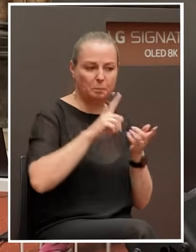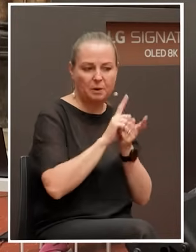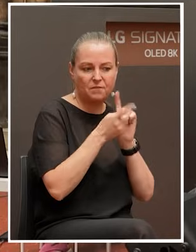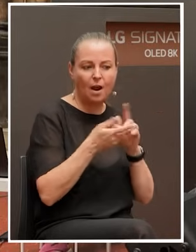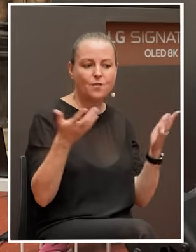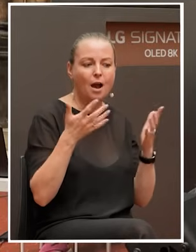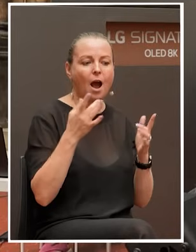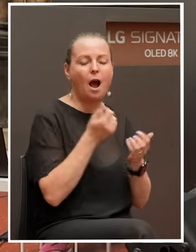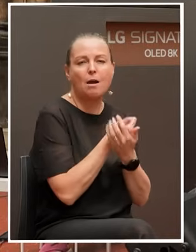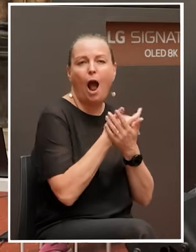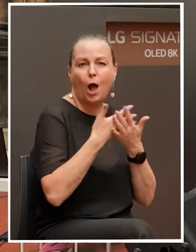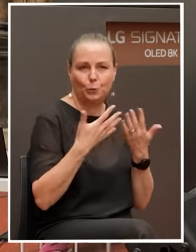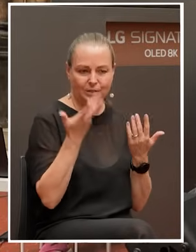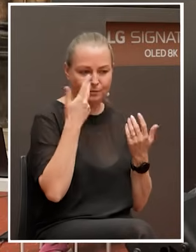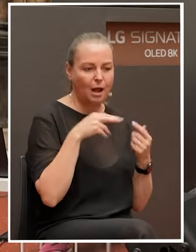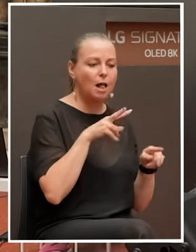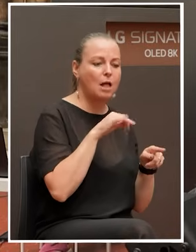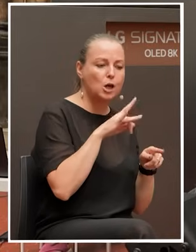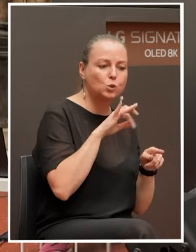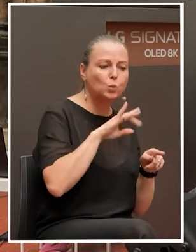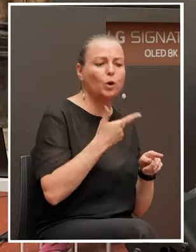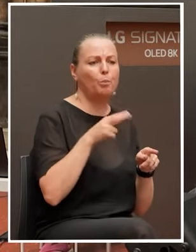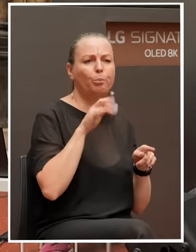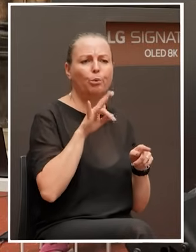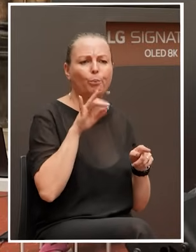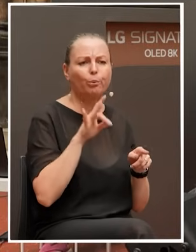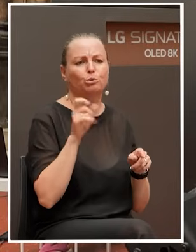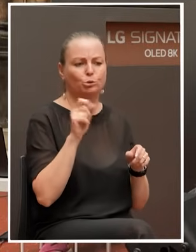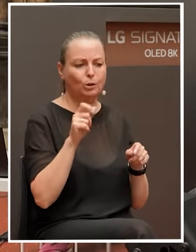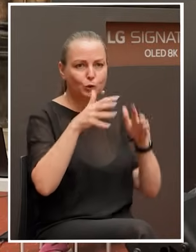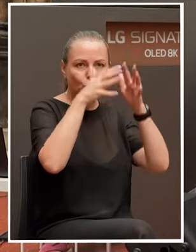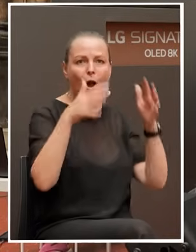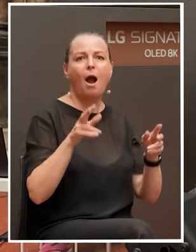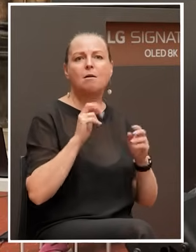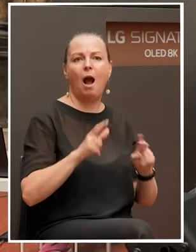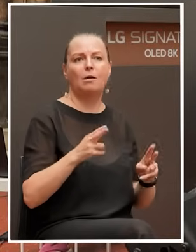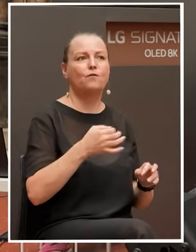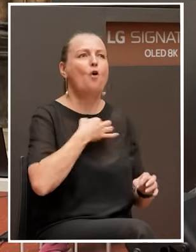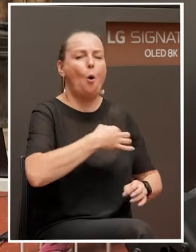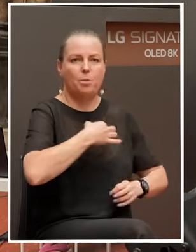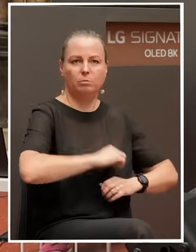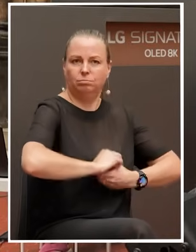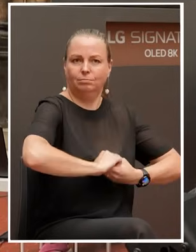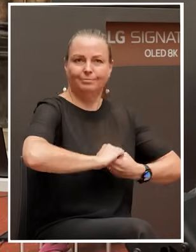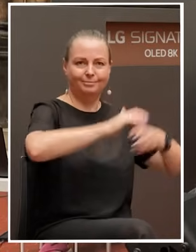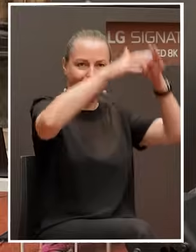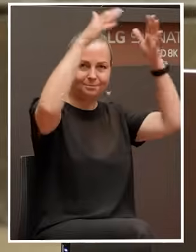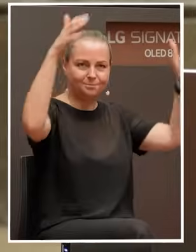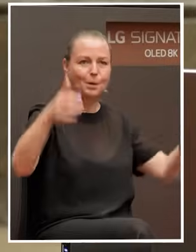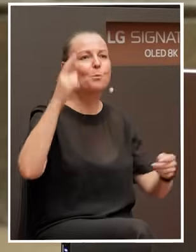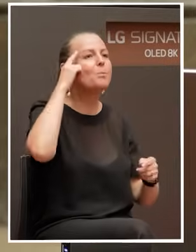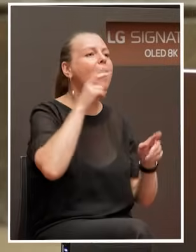превратилось в какую-то радугу цветов. Лазурь, пурпур, золото. Стог сена стоит, словно в оперном апофеозе. Помните же Фруа и его жемчуга?